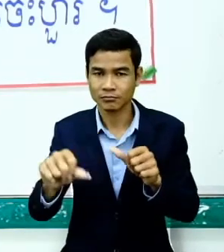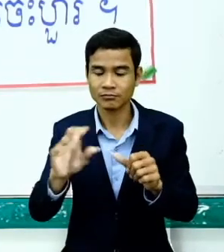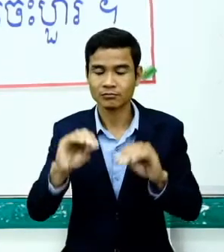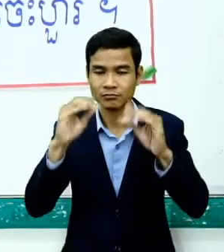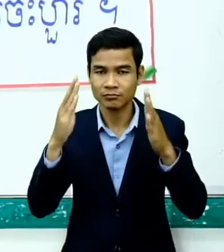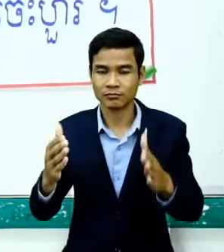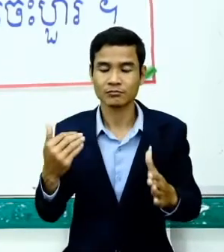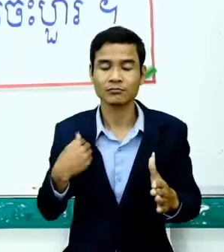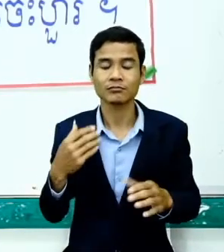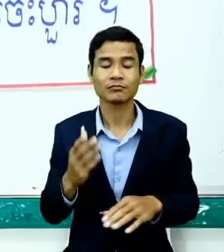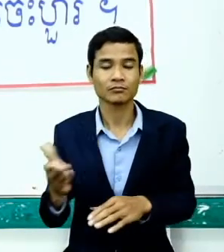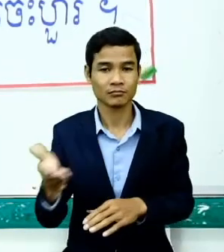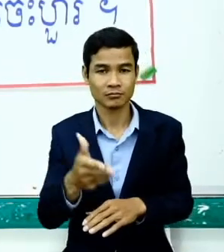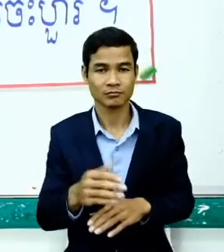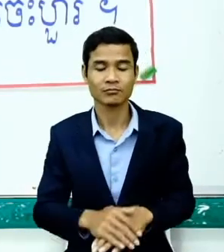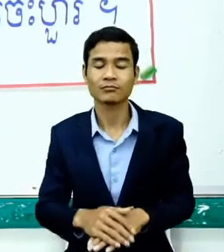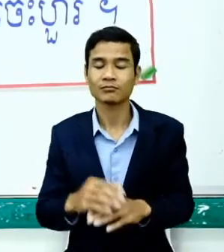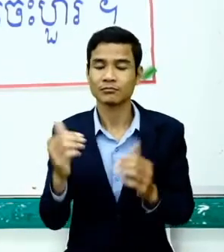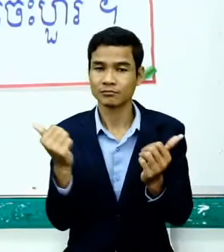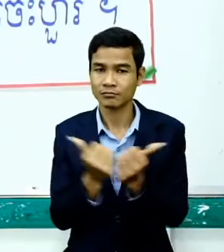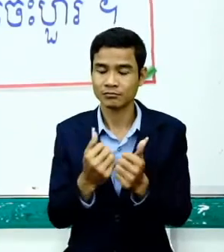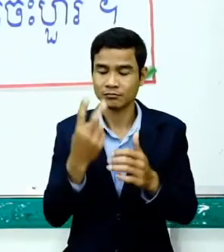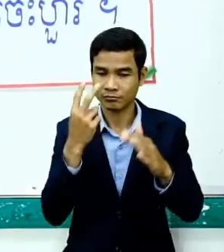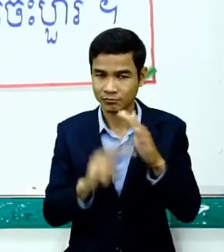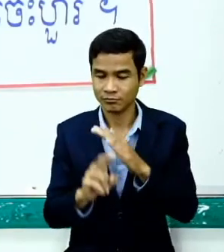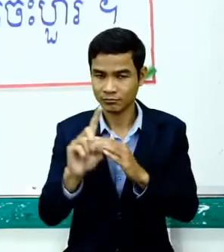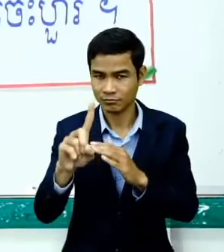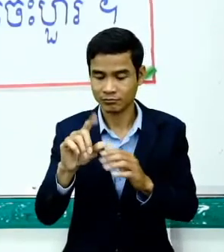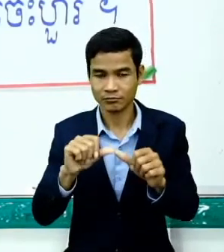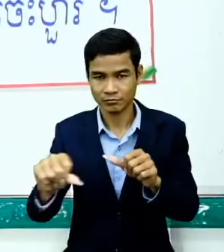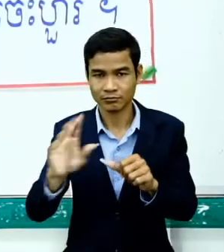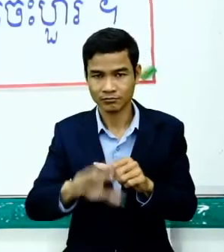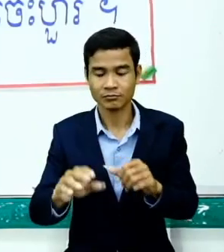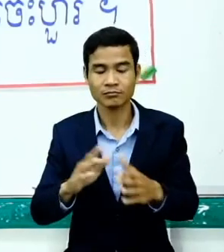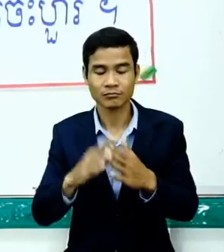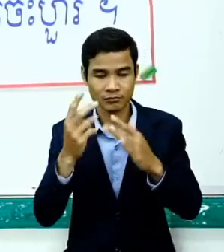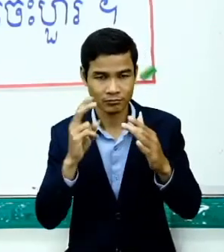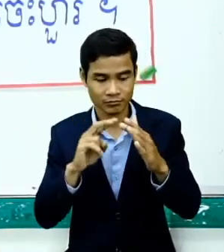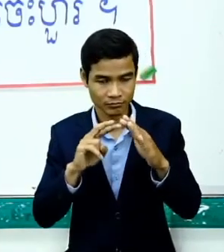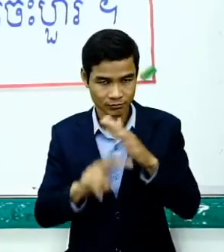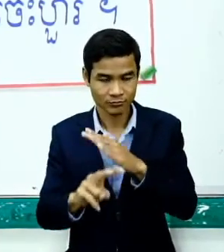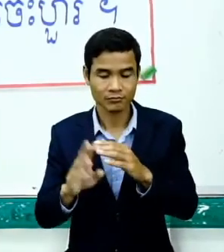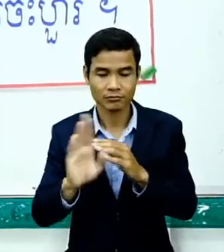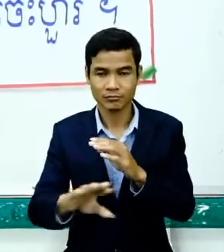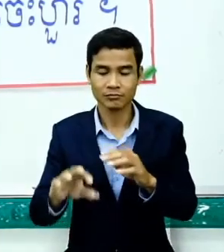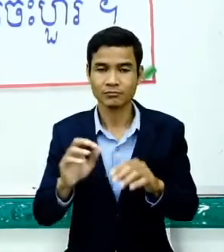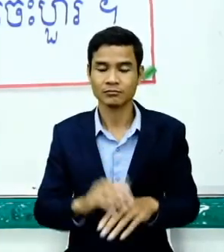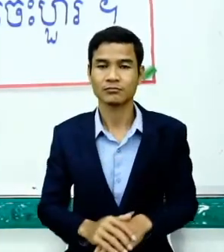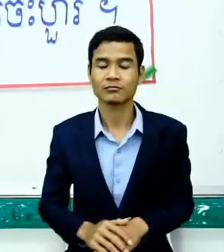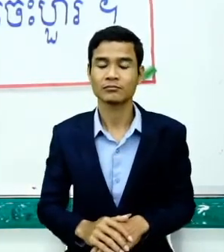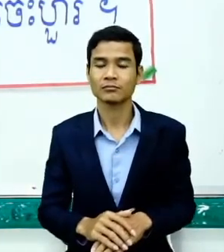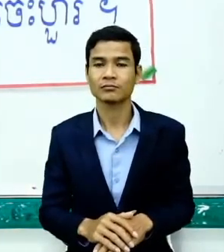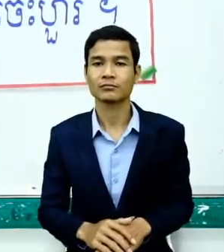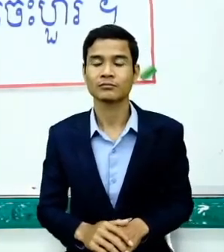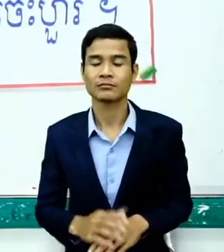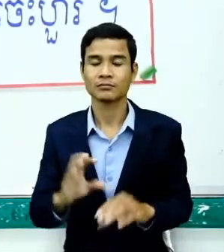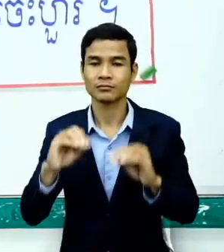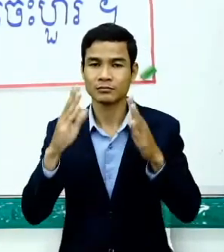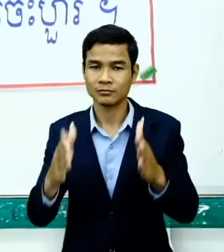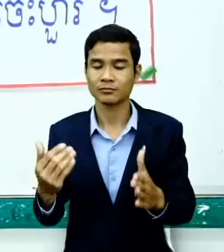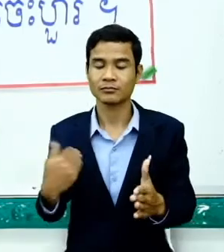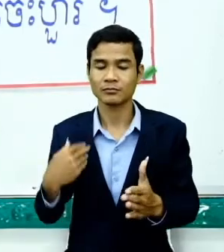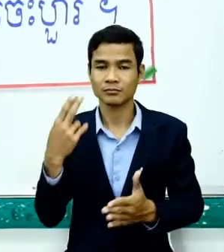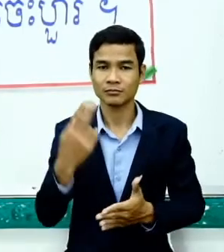នកគ្រូនិងកូនកូនទៅលេងល្បែងទូទាយបន្តទៀតកូនត្រៀមខ្លួនមើលចាតើអ្នកគ្រូនឹ